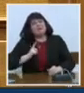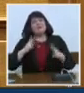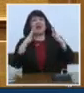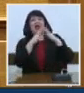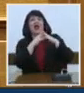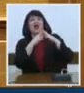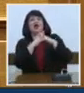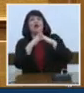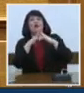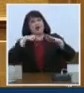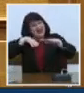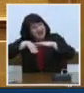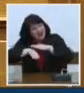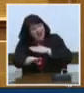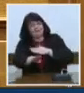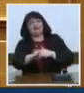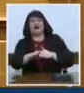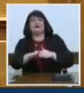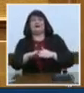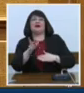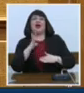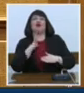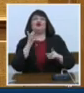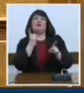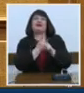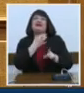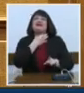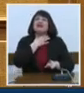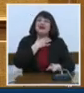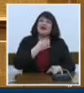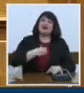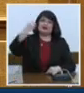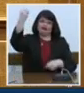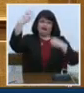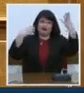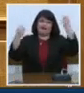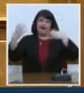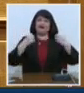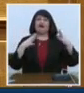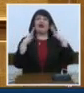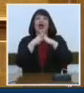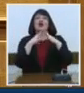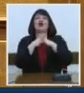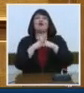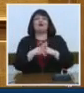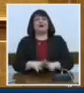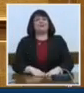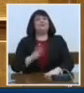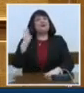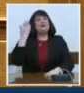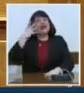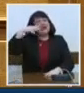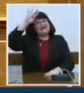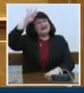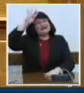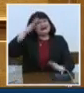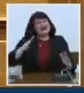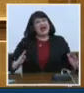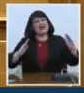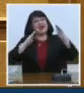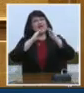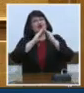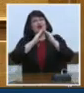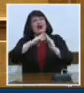προσιτή σε άτομα με ειδικές ανάγκες και φωτίστηκε. Το Τατόι αναβιώνει με όλο το